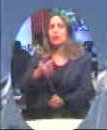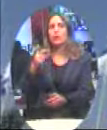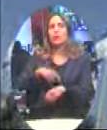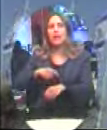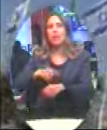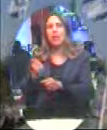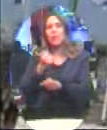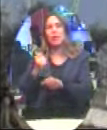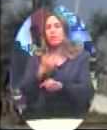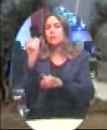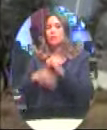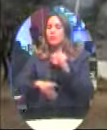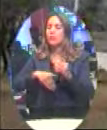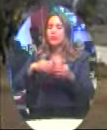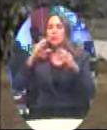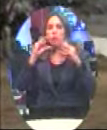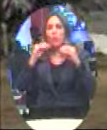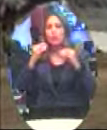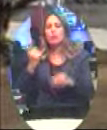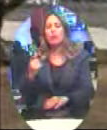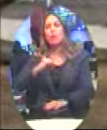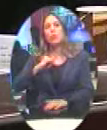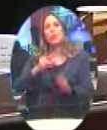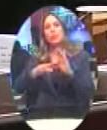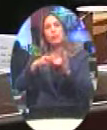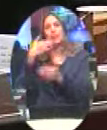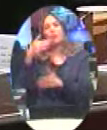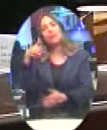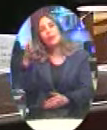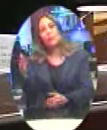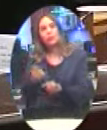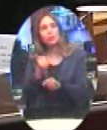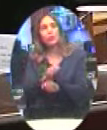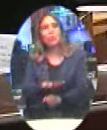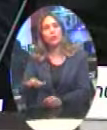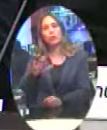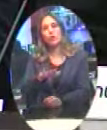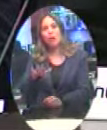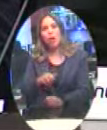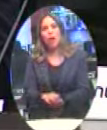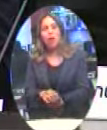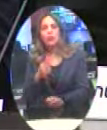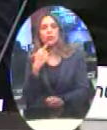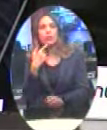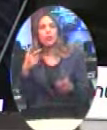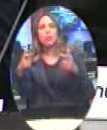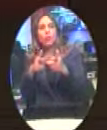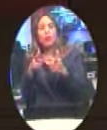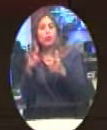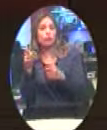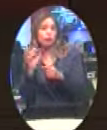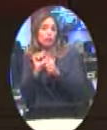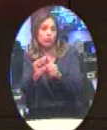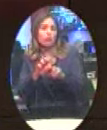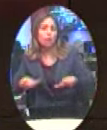וכעת הם מעוניינים שמדיניות הימין תיושם גם בשטח. את זה אמרו בשדולה לא מעט בשנה האחרונה, וגם בכנסת שלפניה,